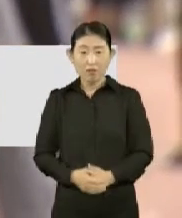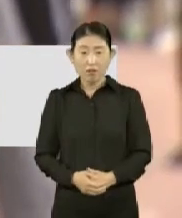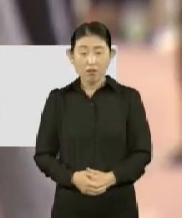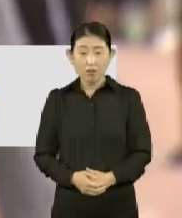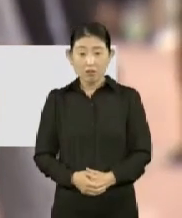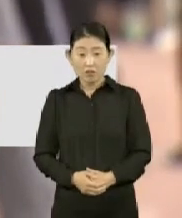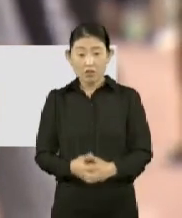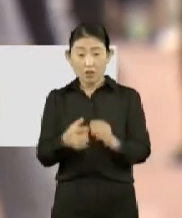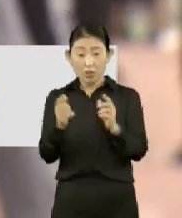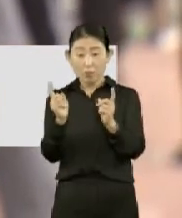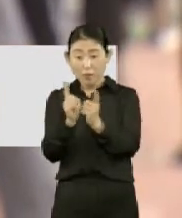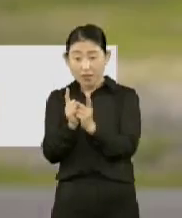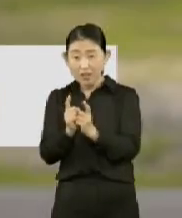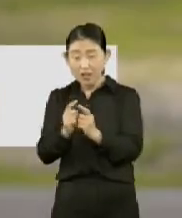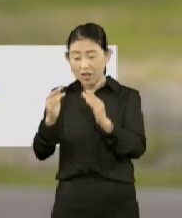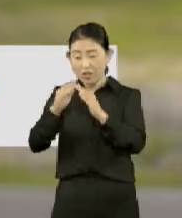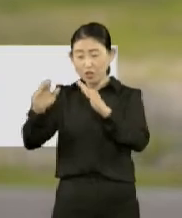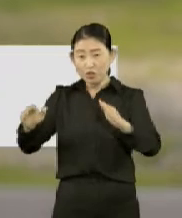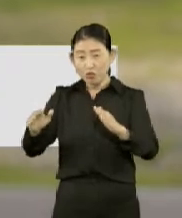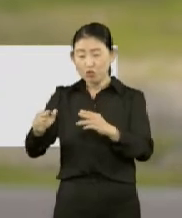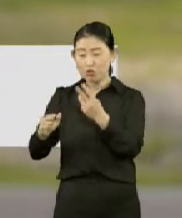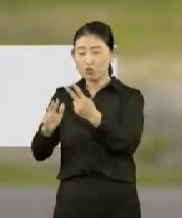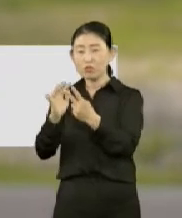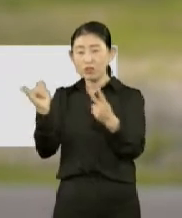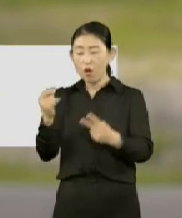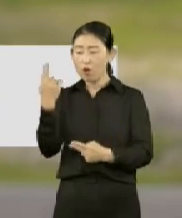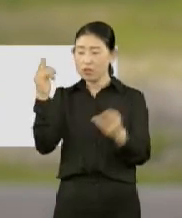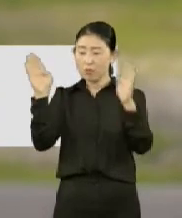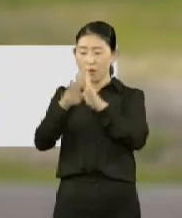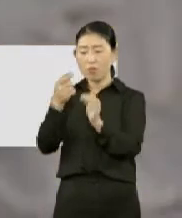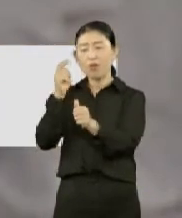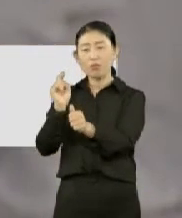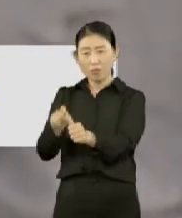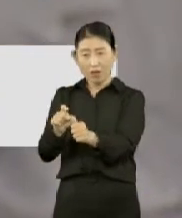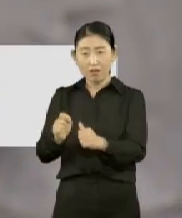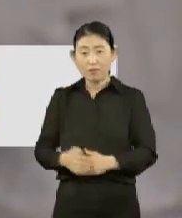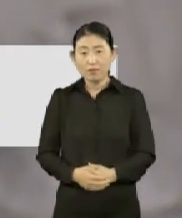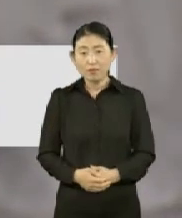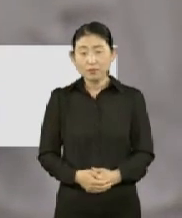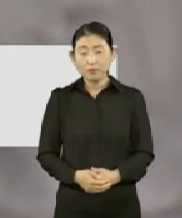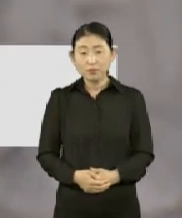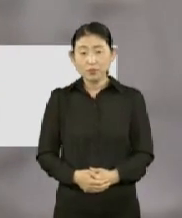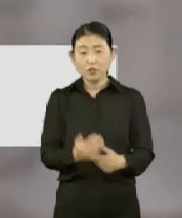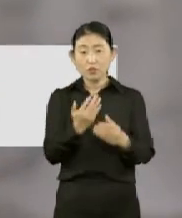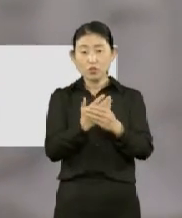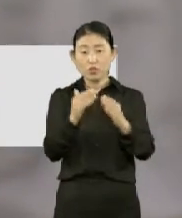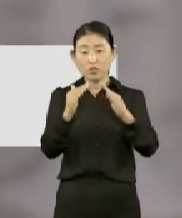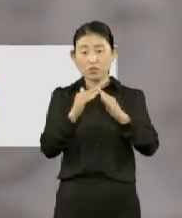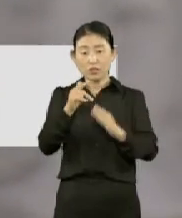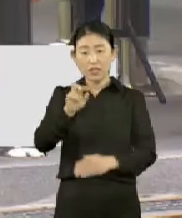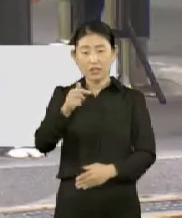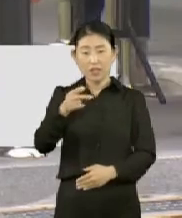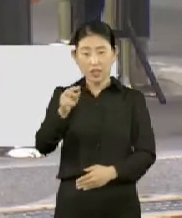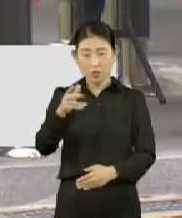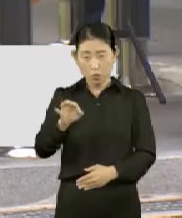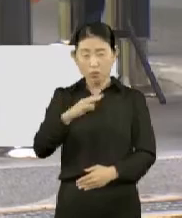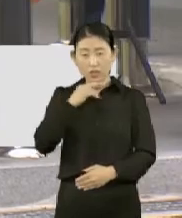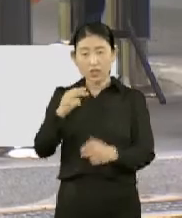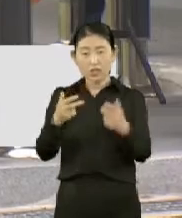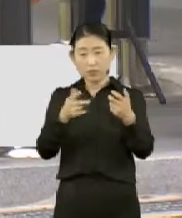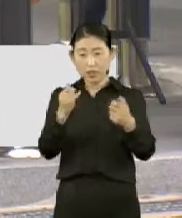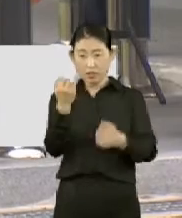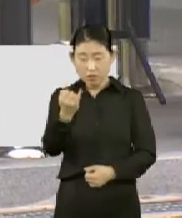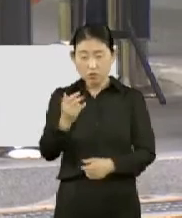이어 이들과 접촉한 이웃 주민 2명이 어젯밤 추가로 확진됐습니다. 유성구 장대동에 사는 70대